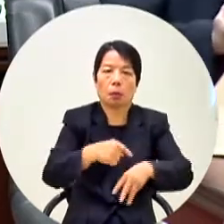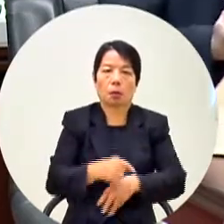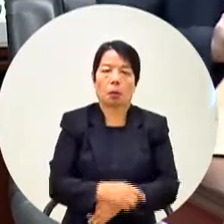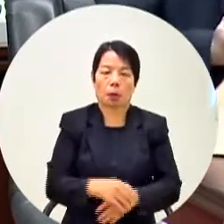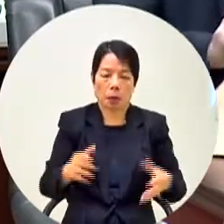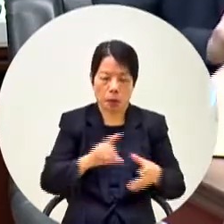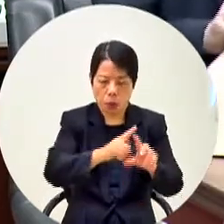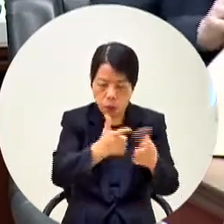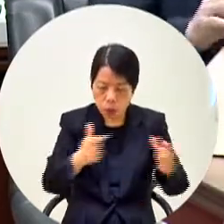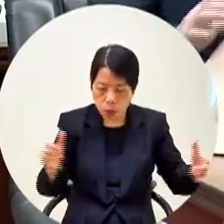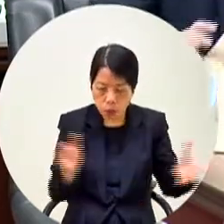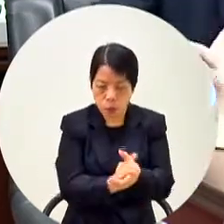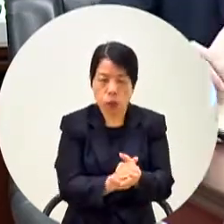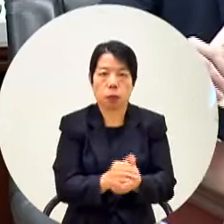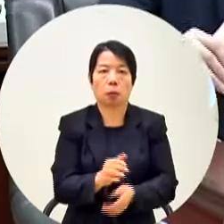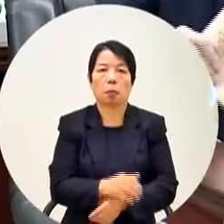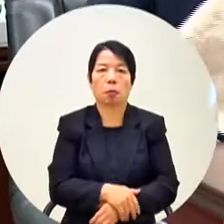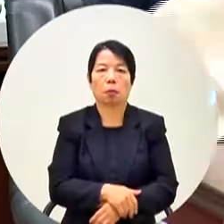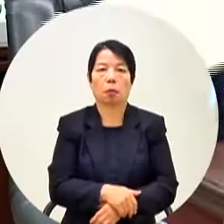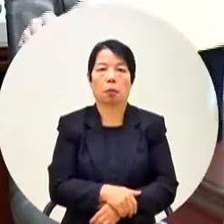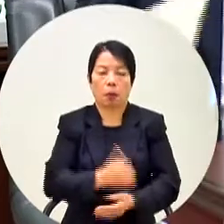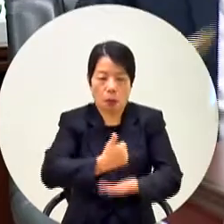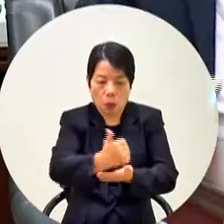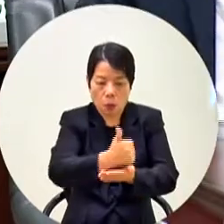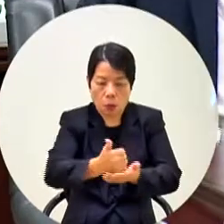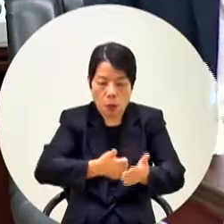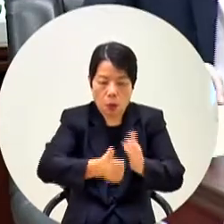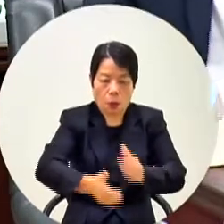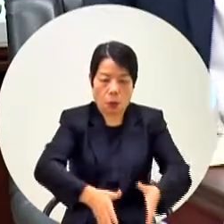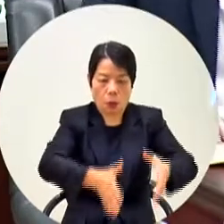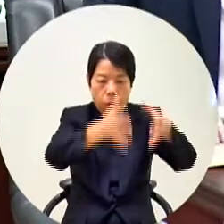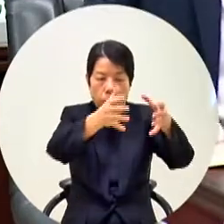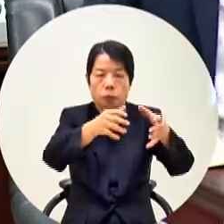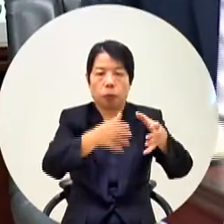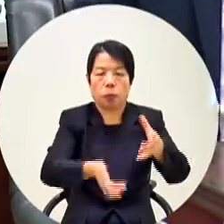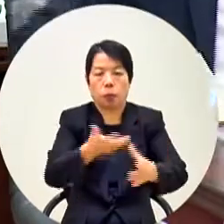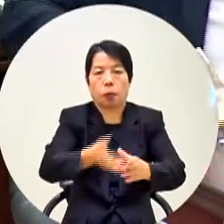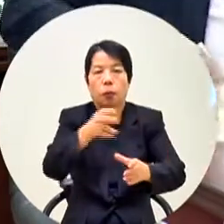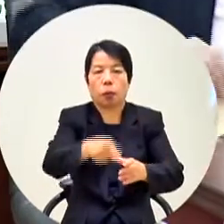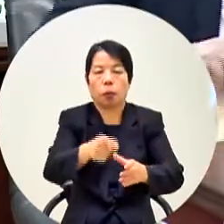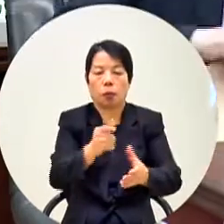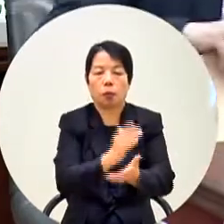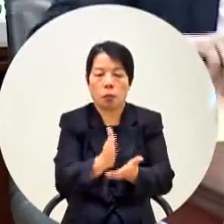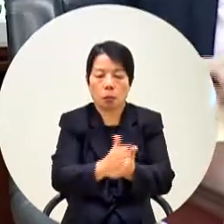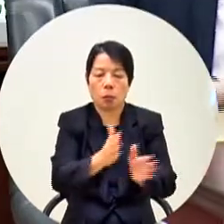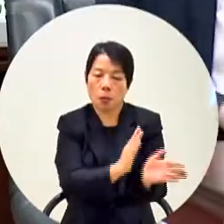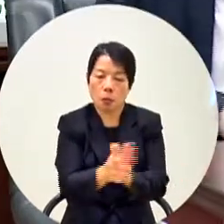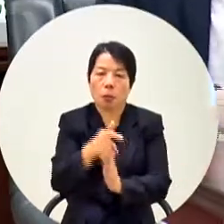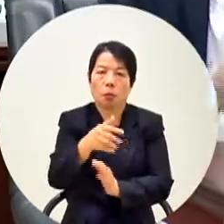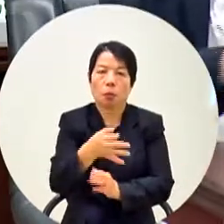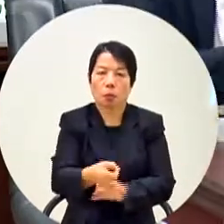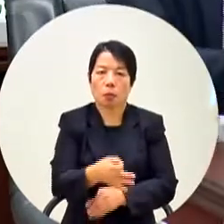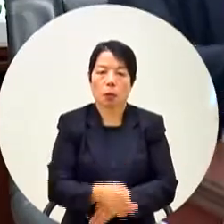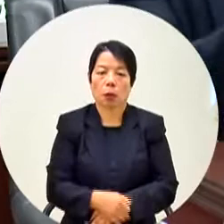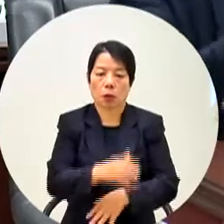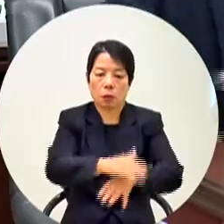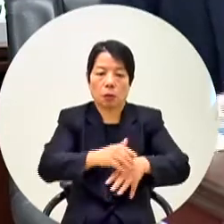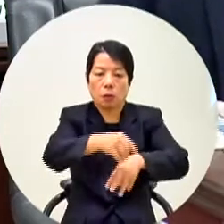重，入去焚化炉，吼、哦，会处理费，只是它成本的一